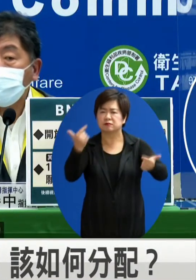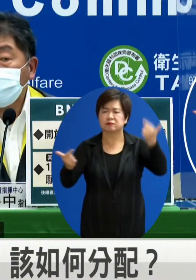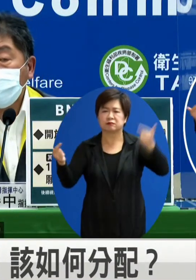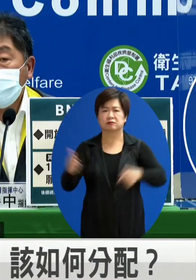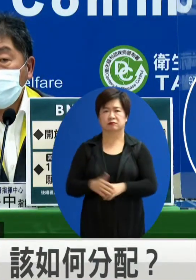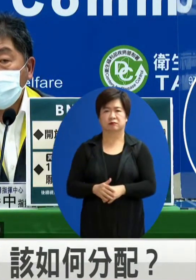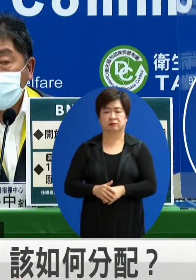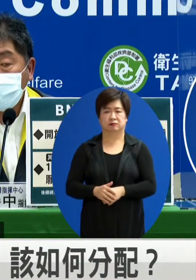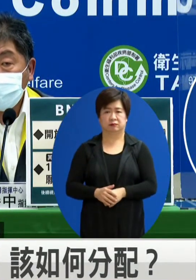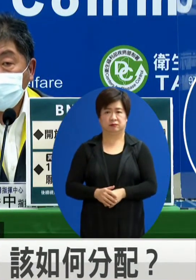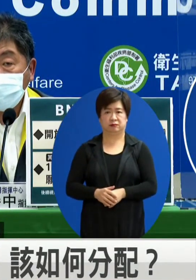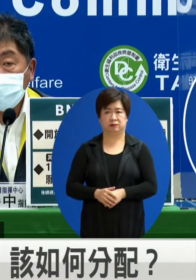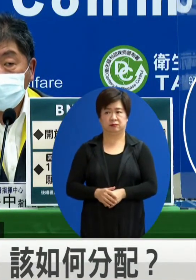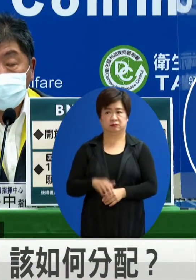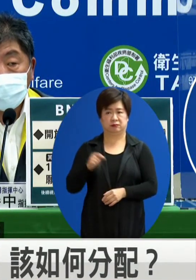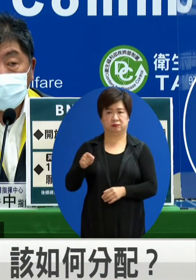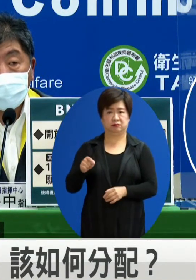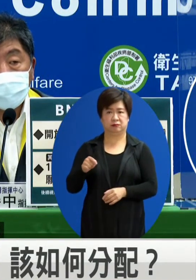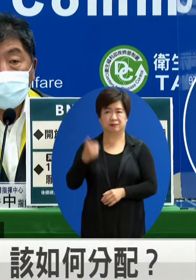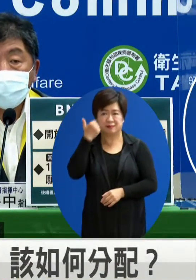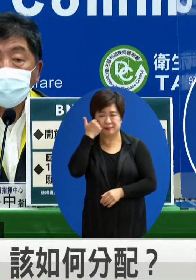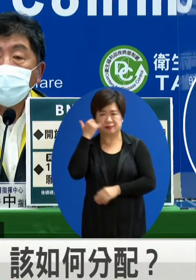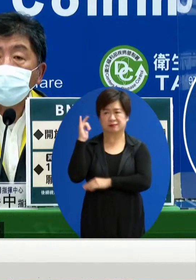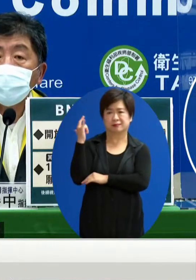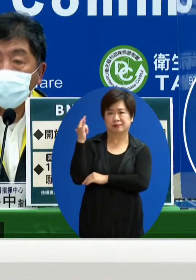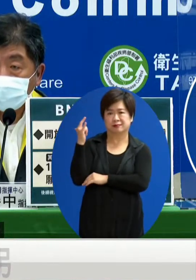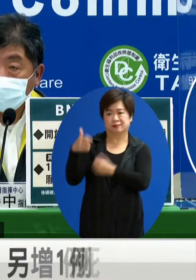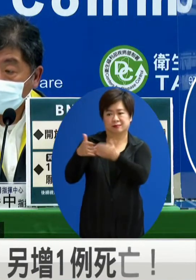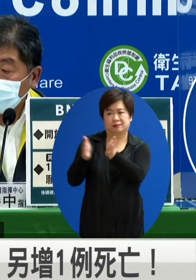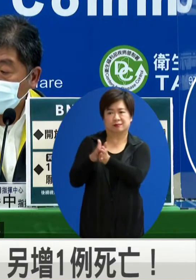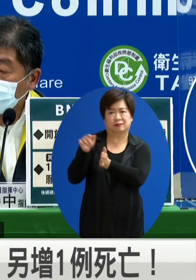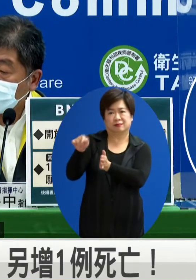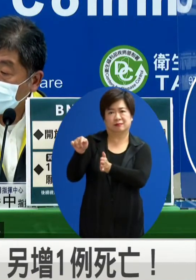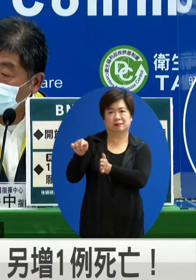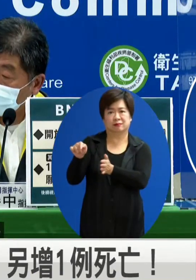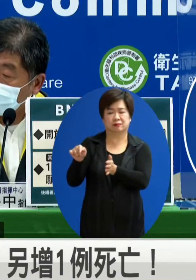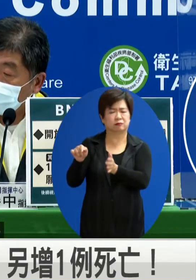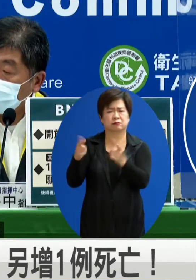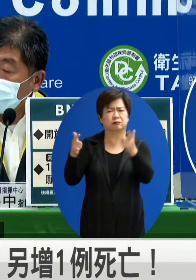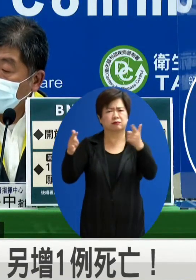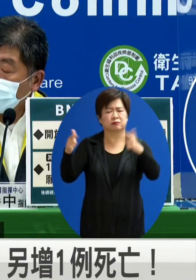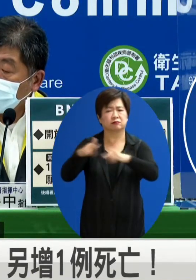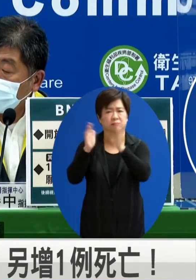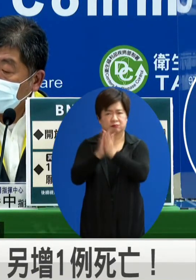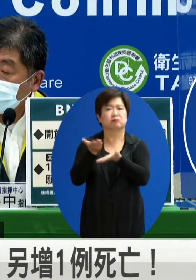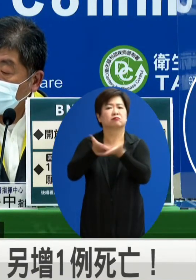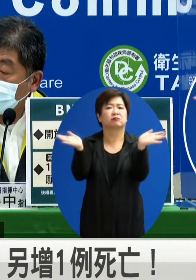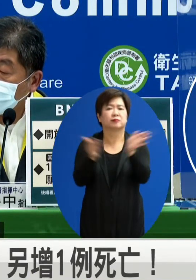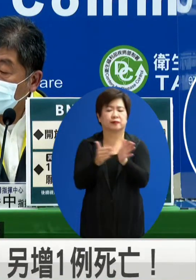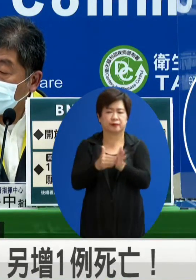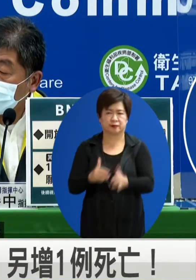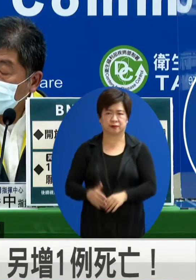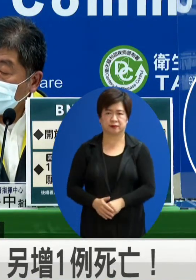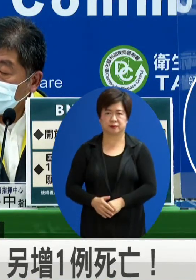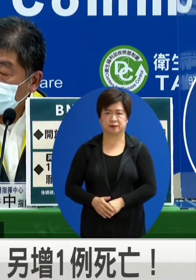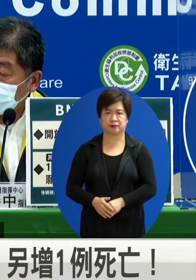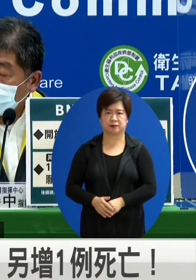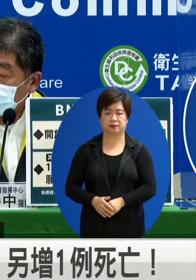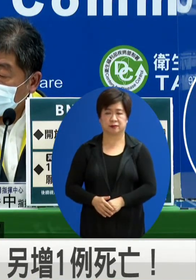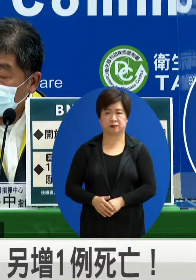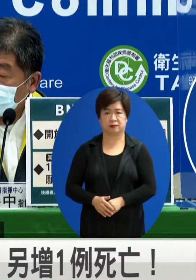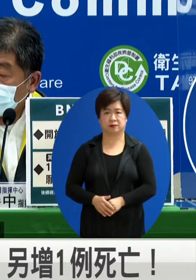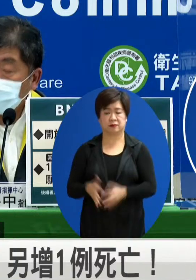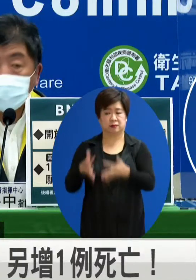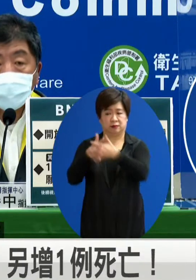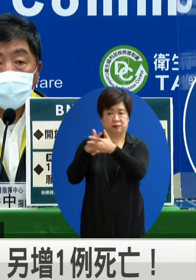就是说现在那一部分的老师代课老师是没有疫苗在等的，哈，哦，都有了，好，哦，那至于就是说未